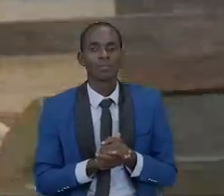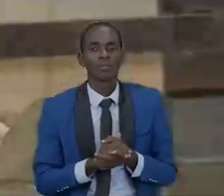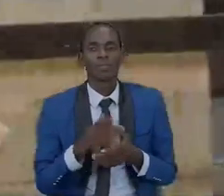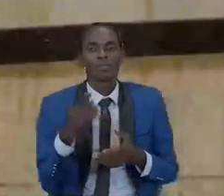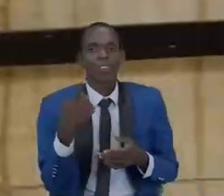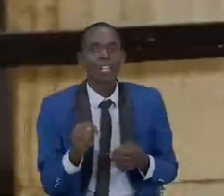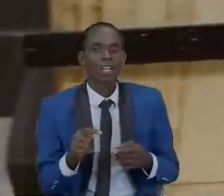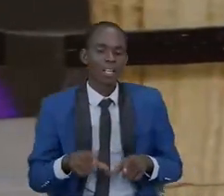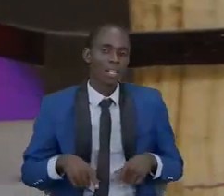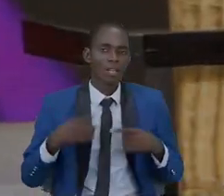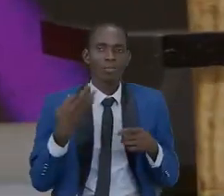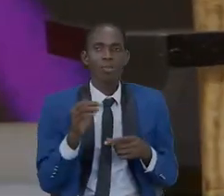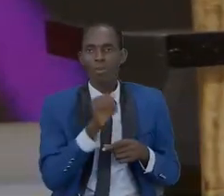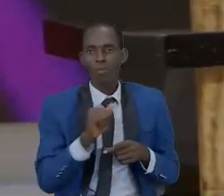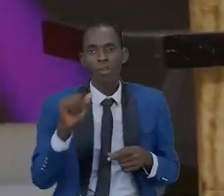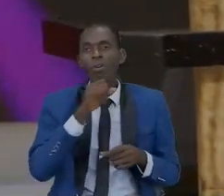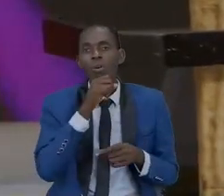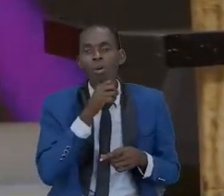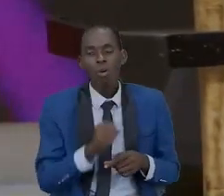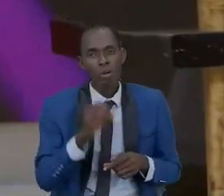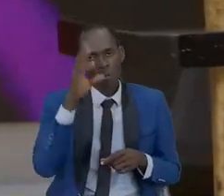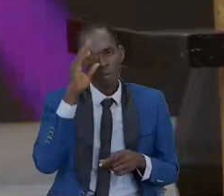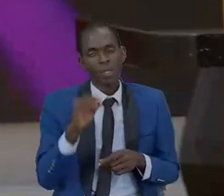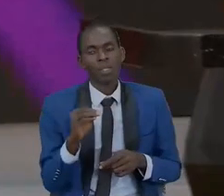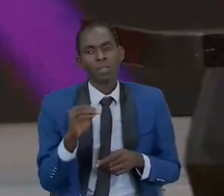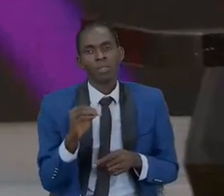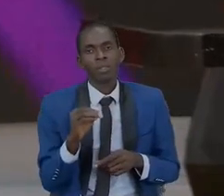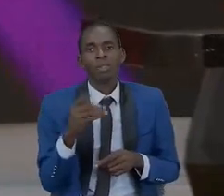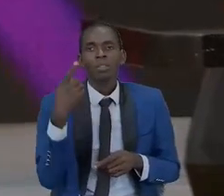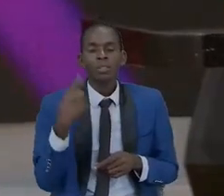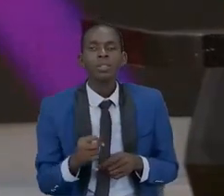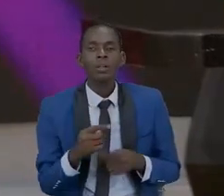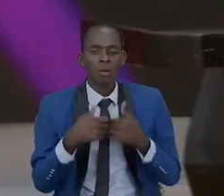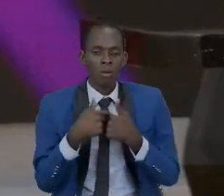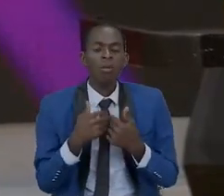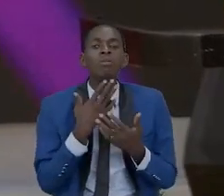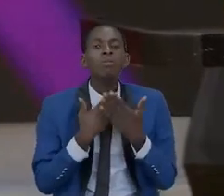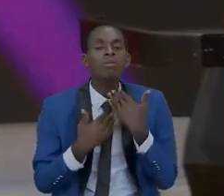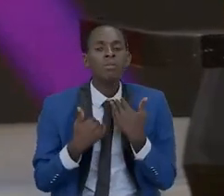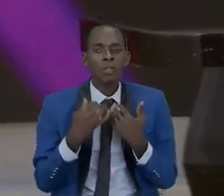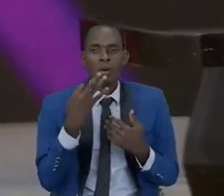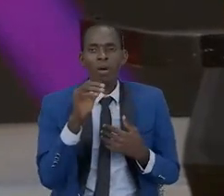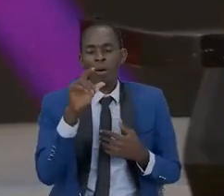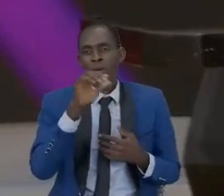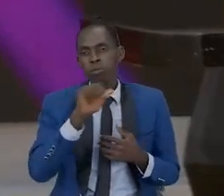la vie devient homme les convoitises devient homme la colère devient homme et